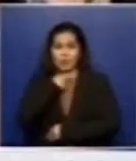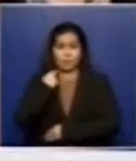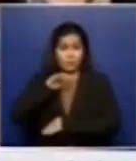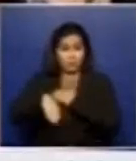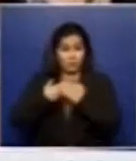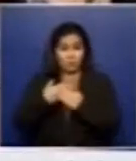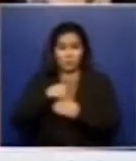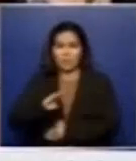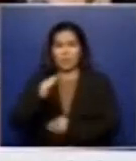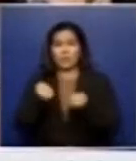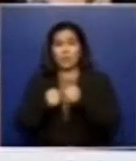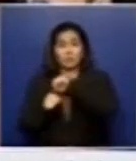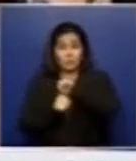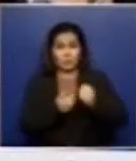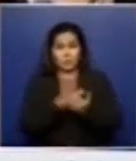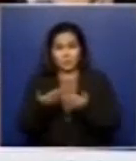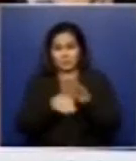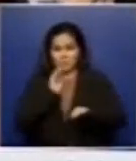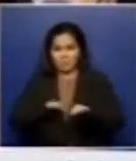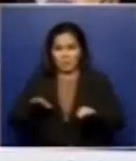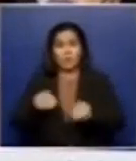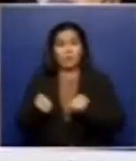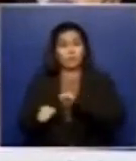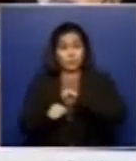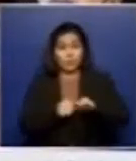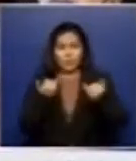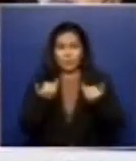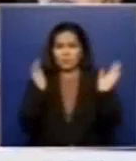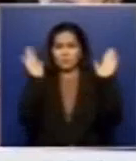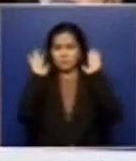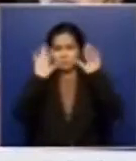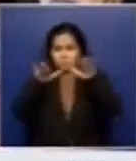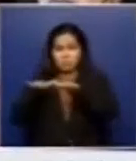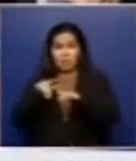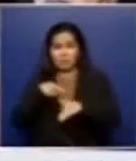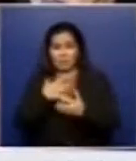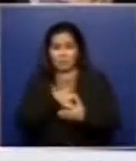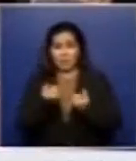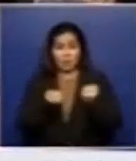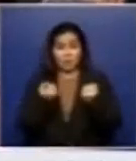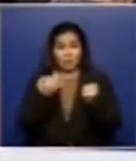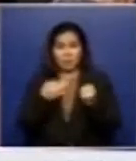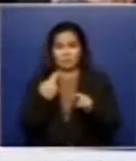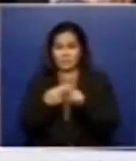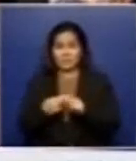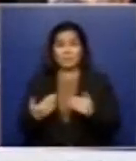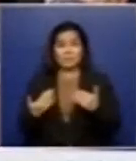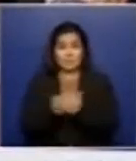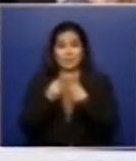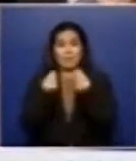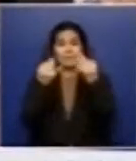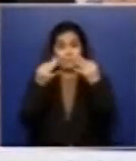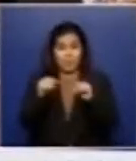บริษัทรถตู้ที่ซื้อรถตู้มาเยอะๆวันนี้เขาบอกว่าใครอยากได้รถไปหาเขาเลยครับไปโอนเลยครับเขาจะโอน